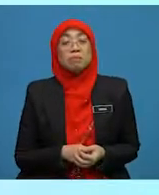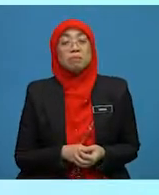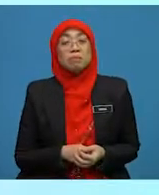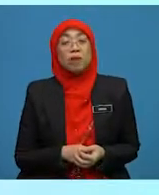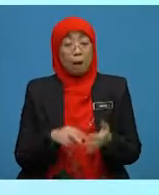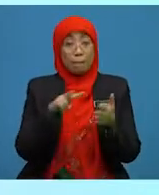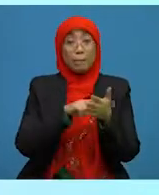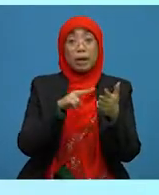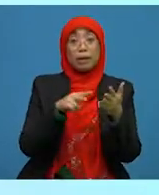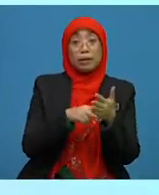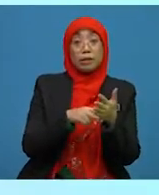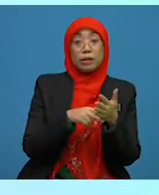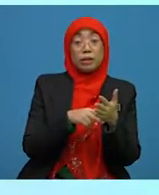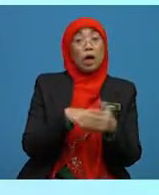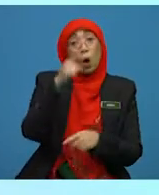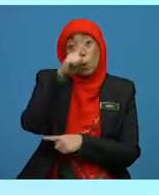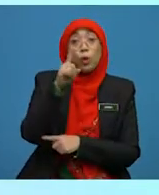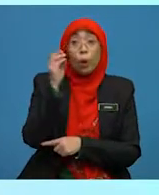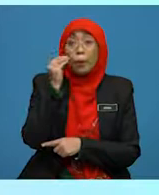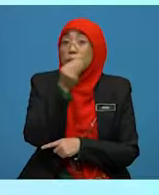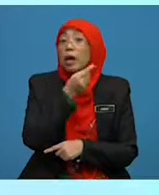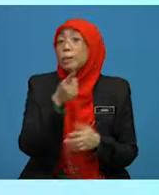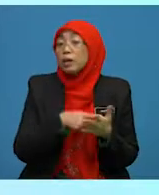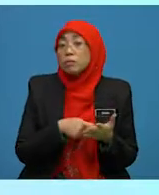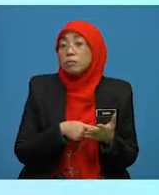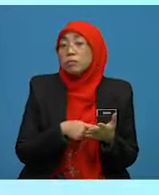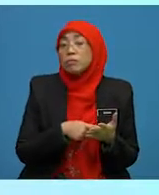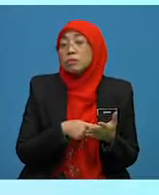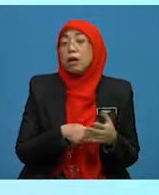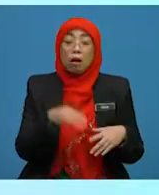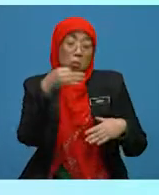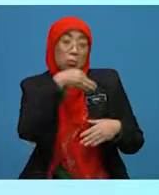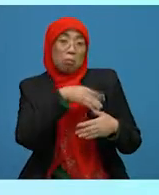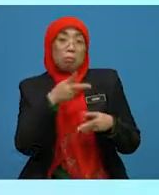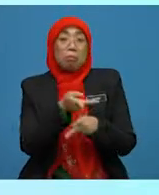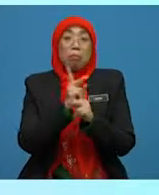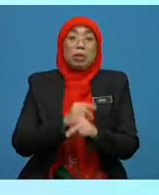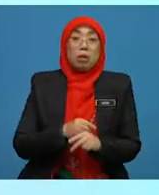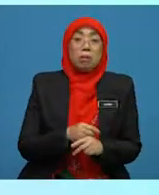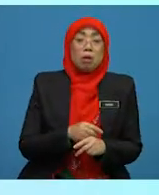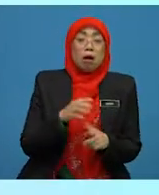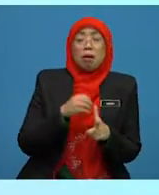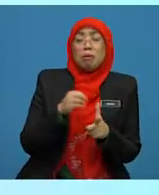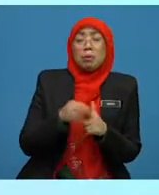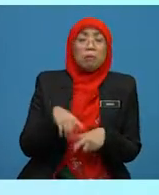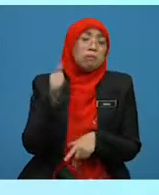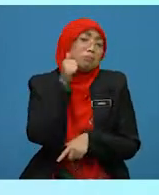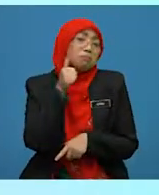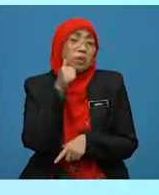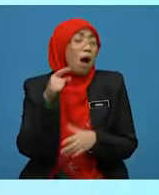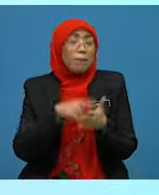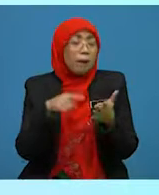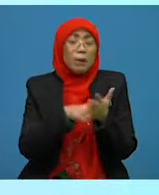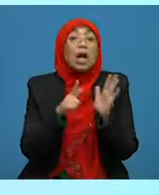Makna konotatif bagi bunga pula ialah faedah pinjaman atau gadis atau